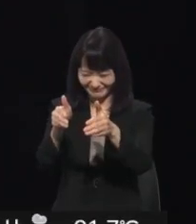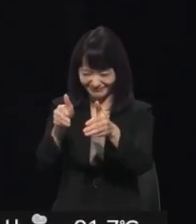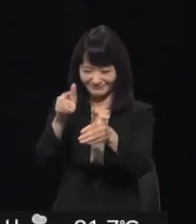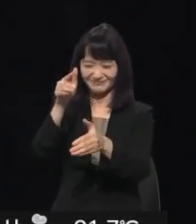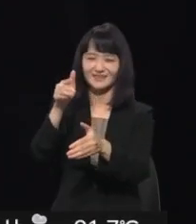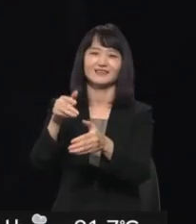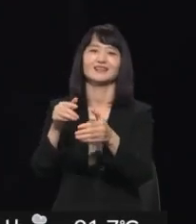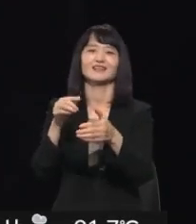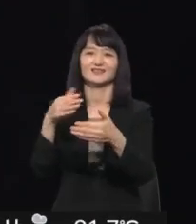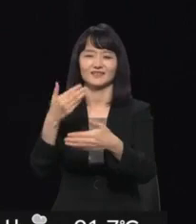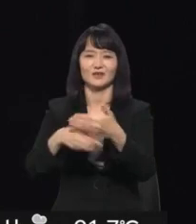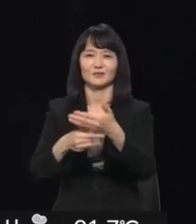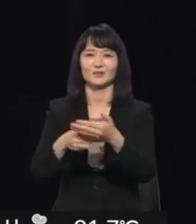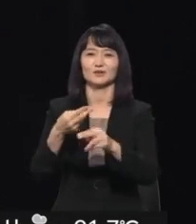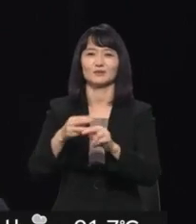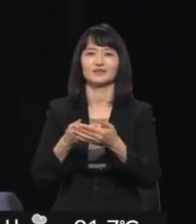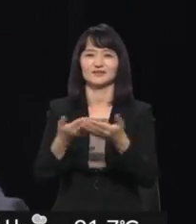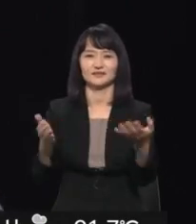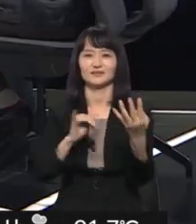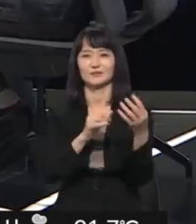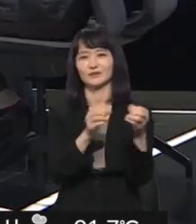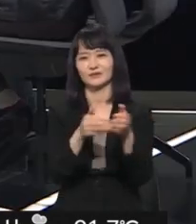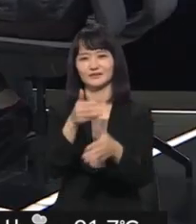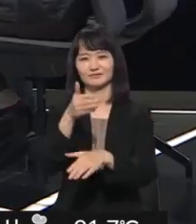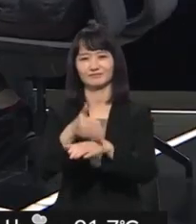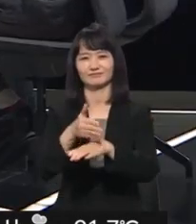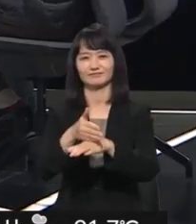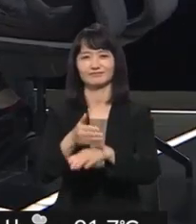하긴 하더라 하겠습니다 4 내고 말씀 고맙습니다